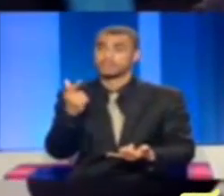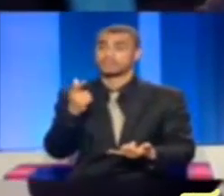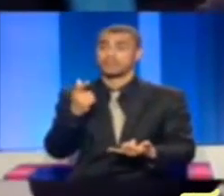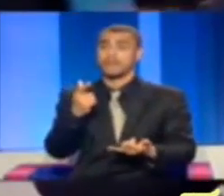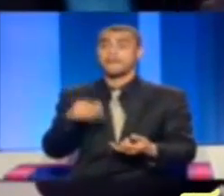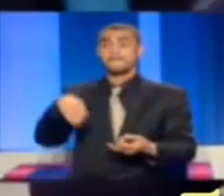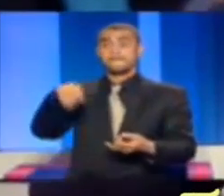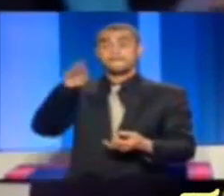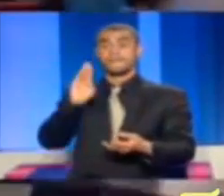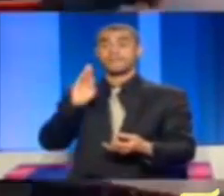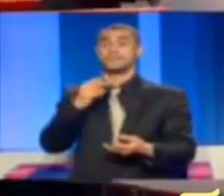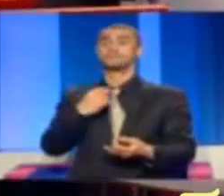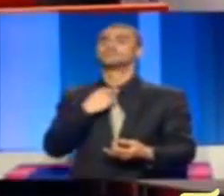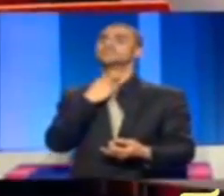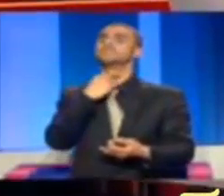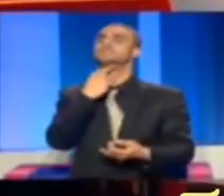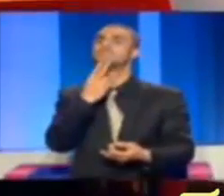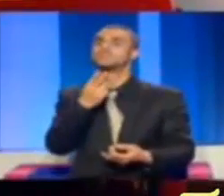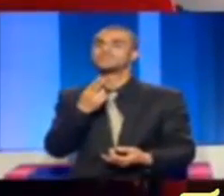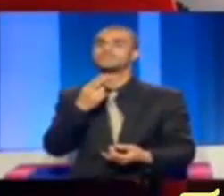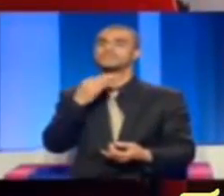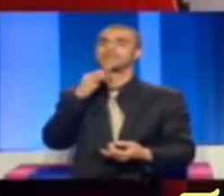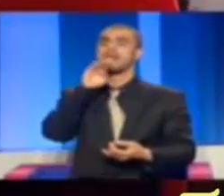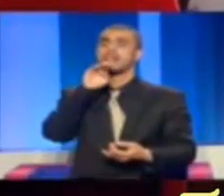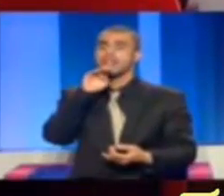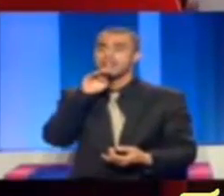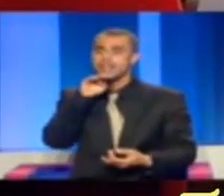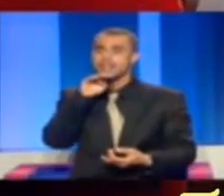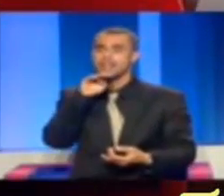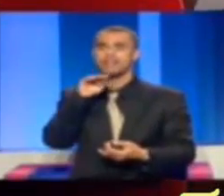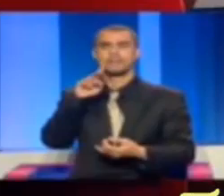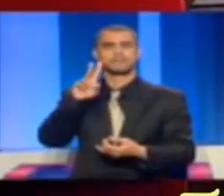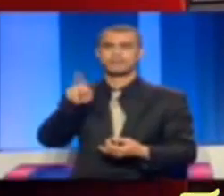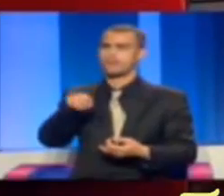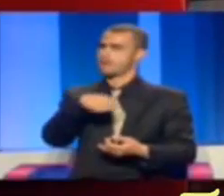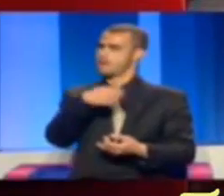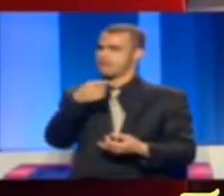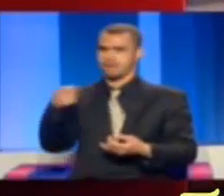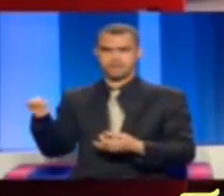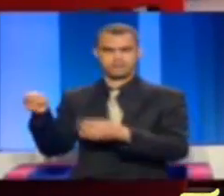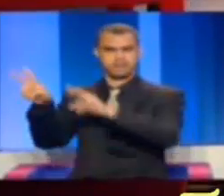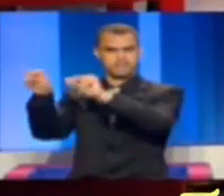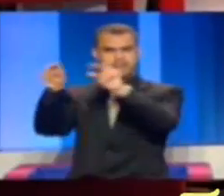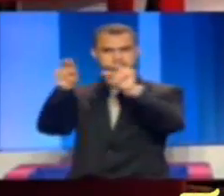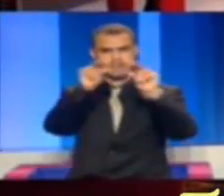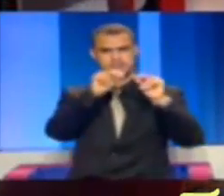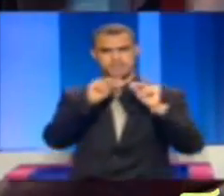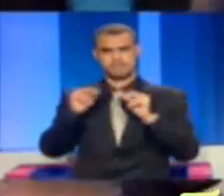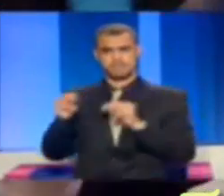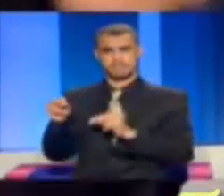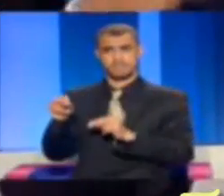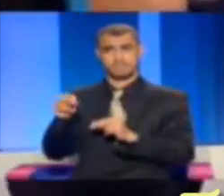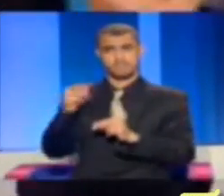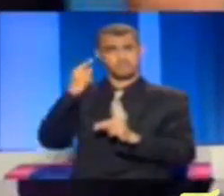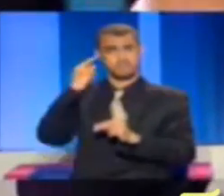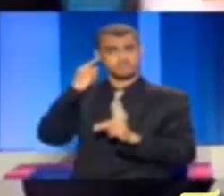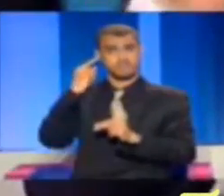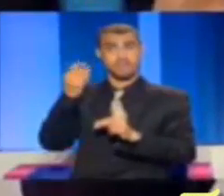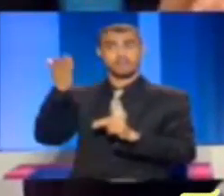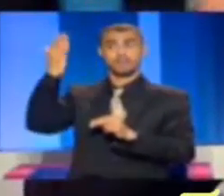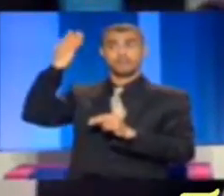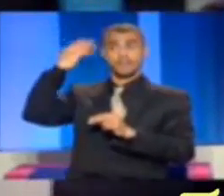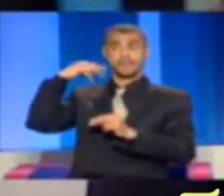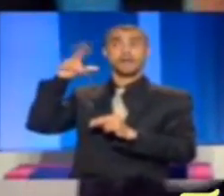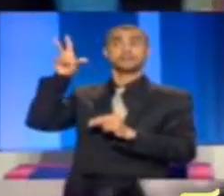الصوتيه، اللسان، الفم، هذا سليم. الا هذا الوليد هذا تكلم من سمع من كان صغير، واحد